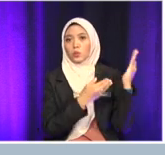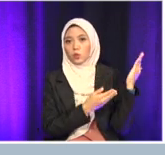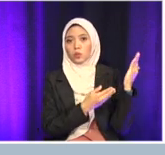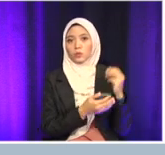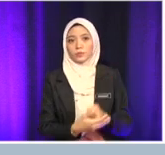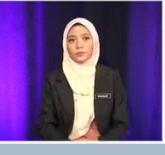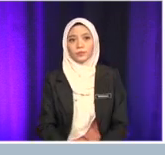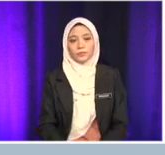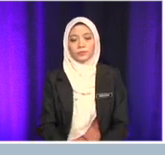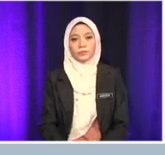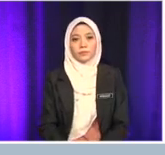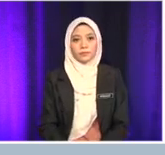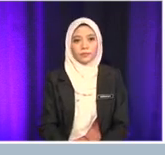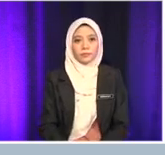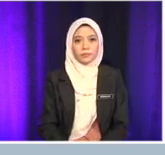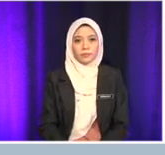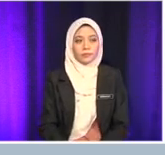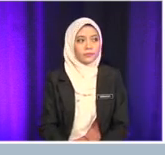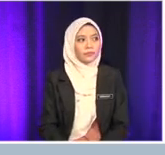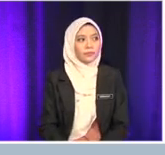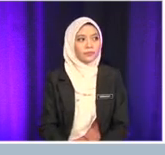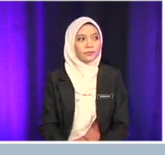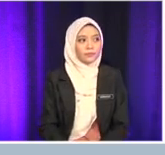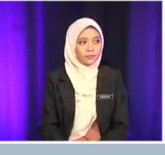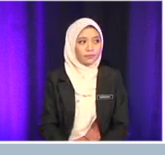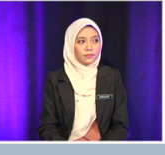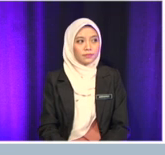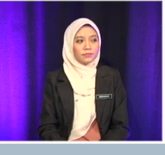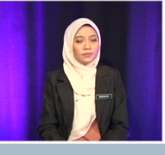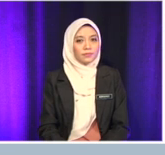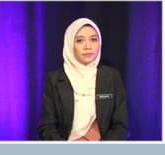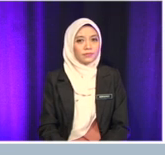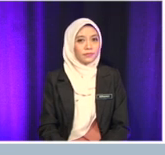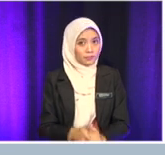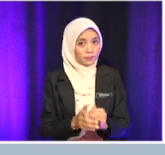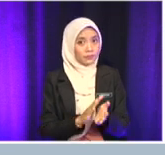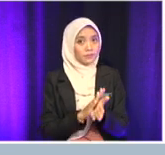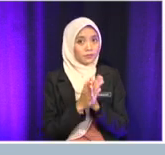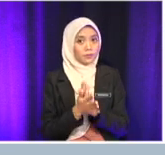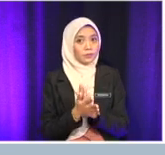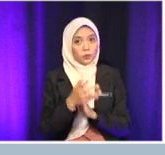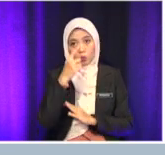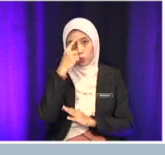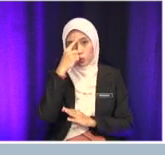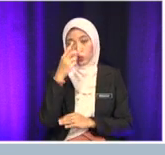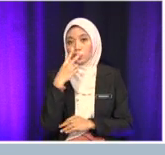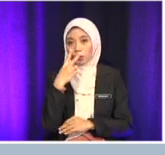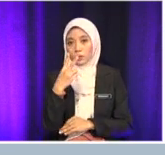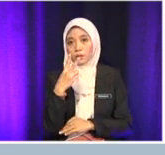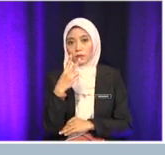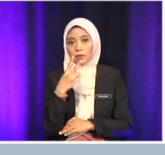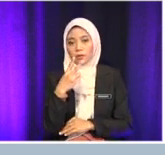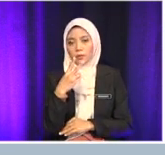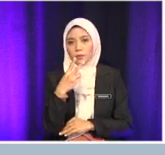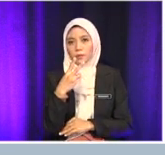memupuk saja satah yang condong tidak perlu dilukis Jadi pertama untuk kita lihat pandangan